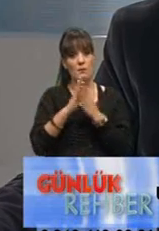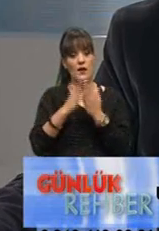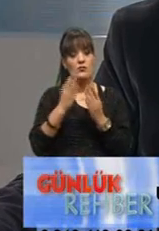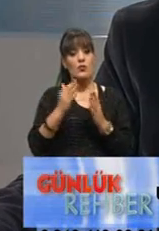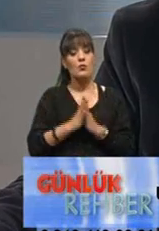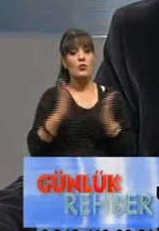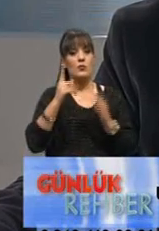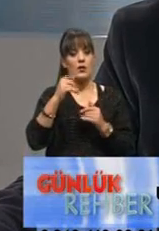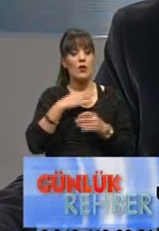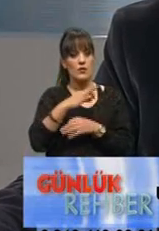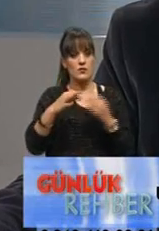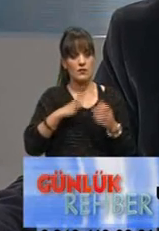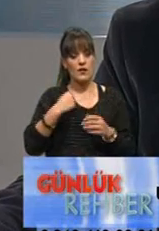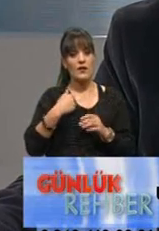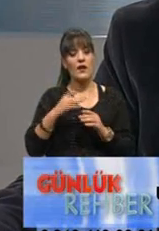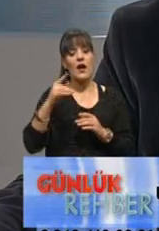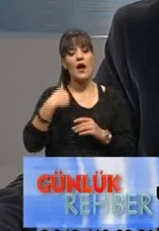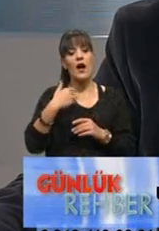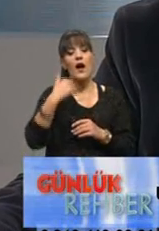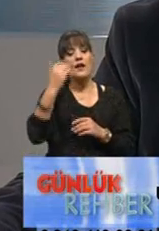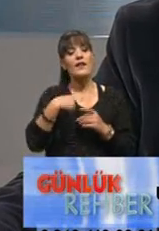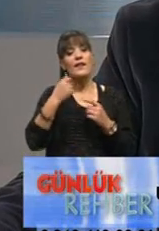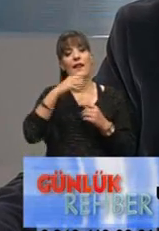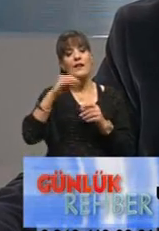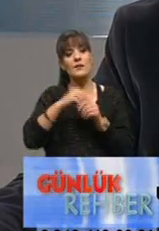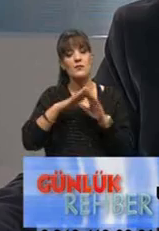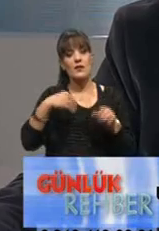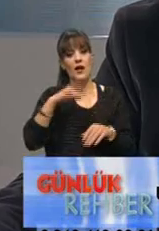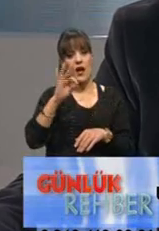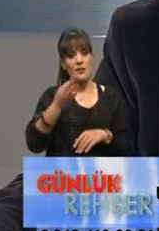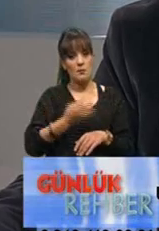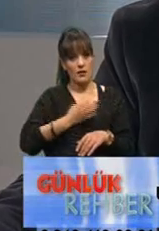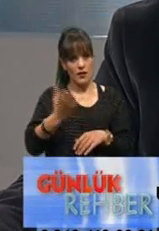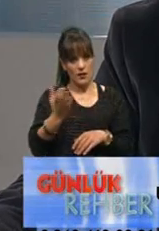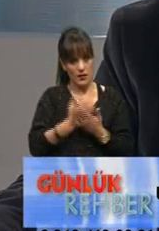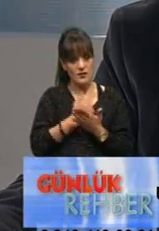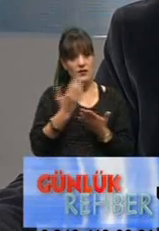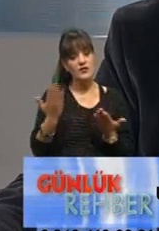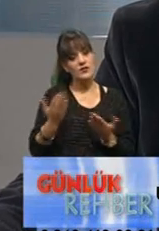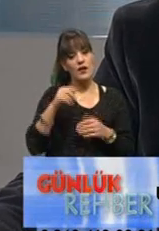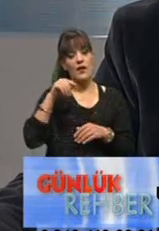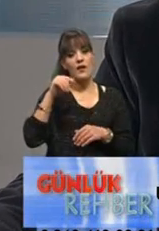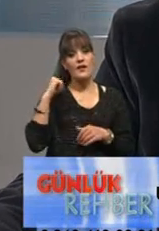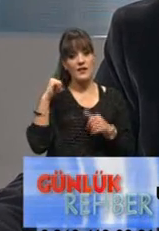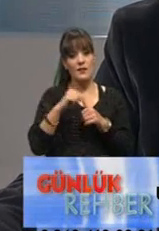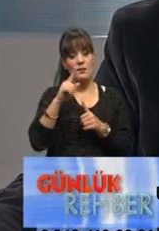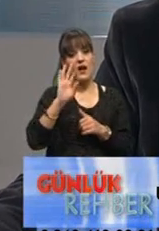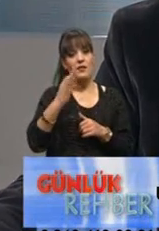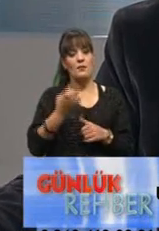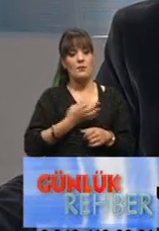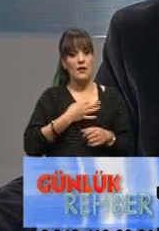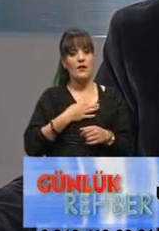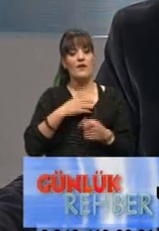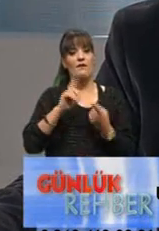bir organizasyon. Geçen Akdeniz Oyunları'nda yine masa tenisinde bir altın madalya kazanmıştık. İnşallah yine İnşallah. Bir altın